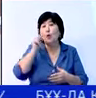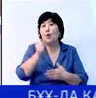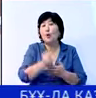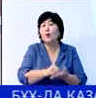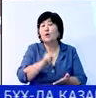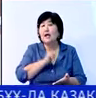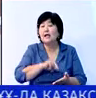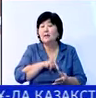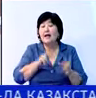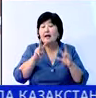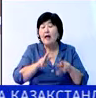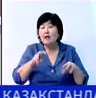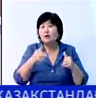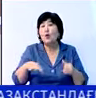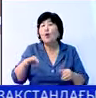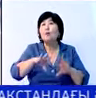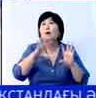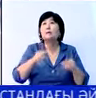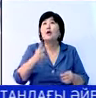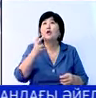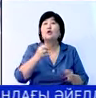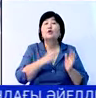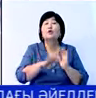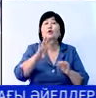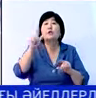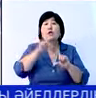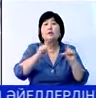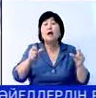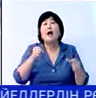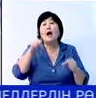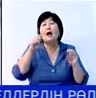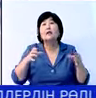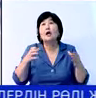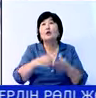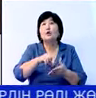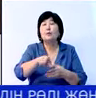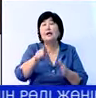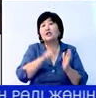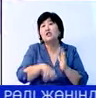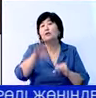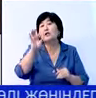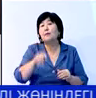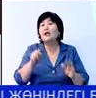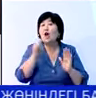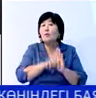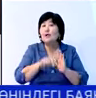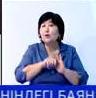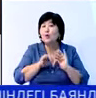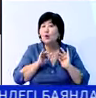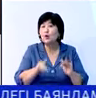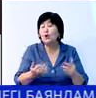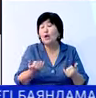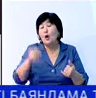қызметіне талдау жүргізді. Облыс бойынша 294 мектеп бар, арнайы топ мүшелері оның 70%-на мониторинг жүргізді.